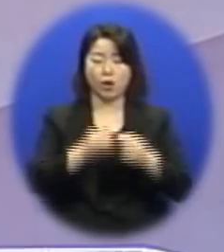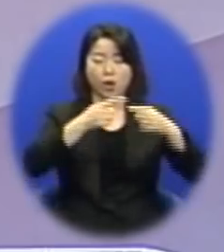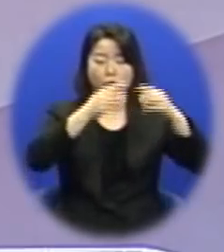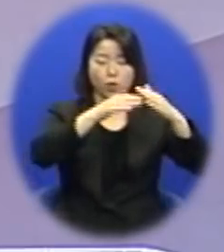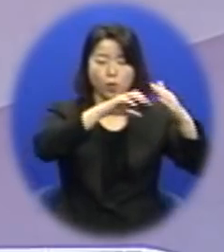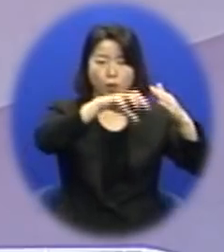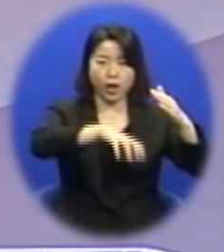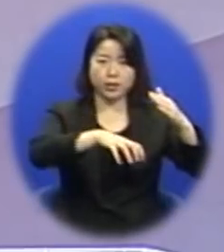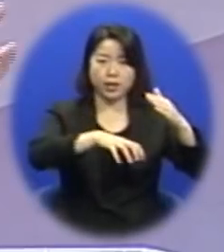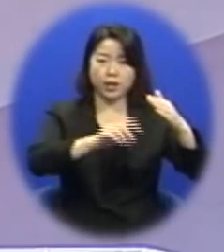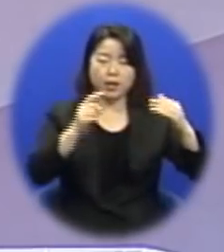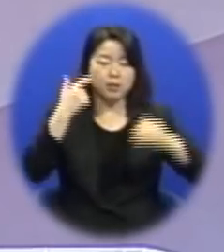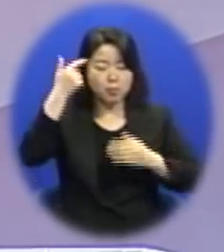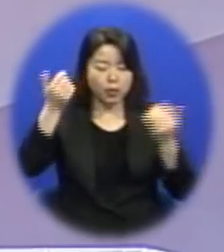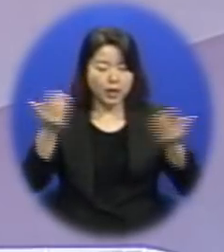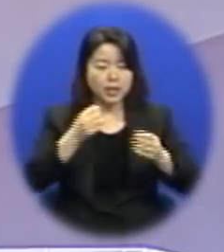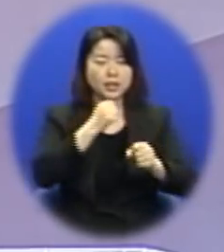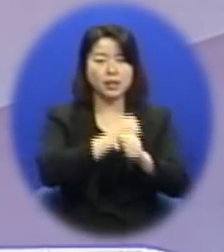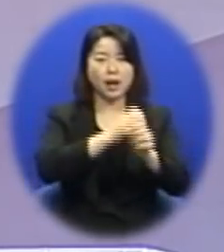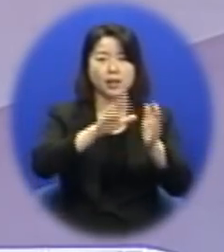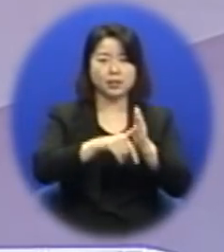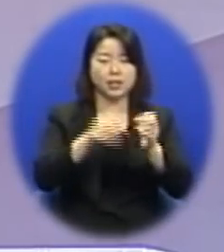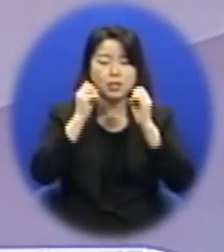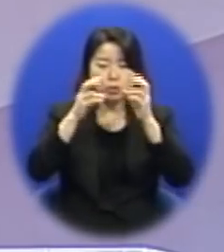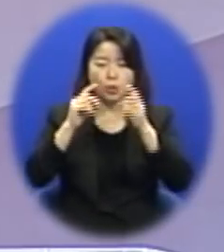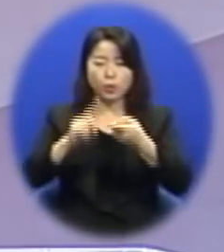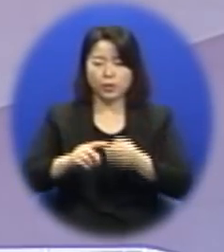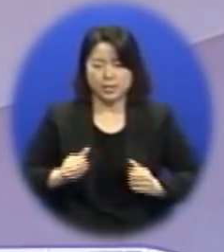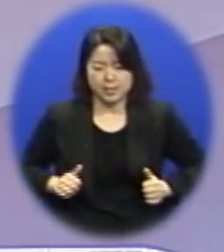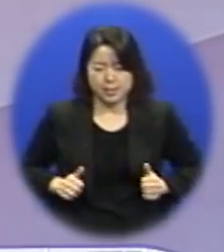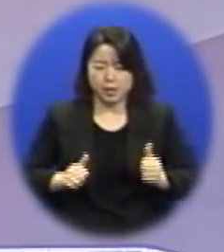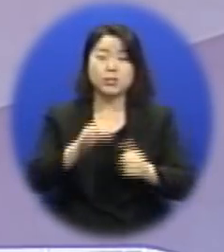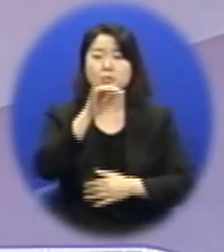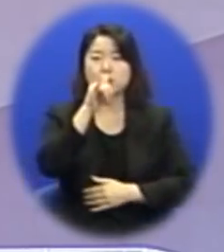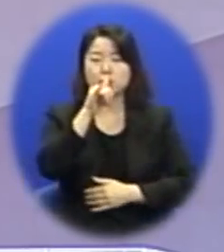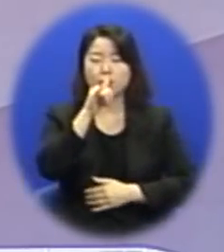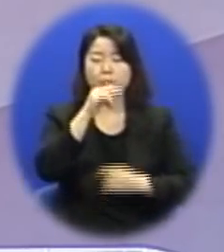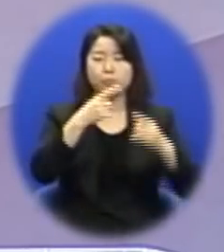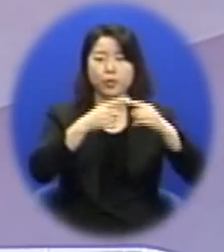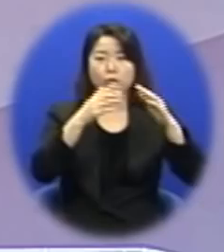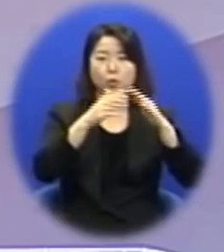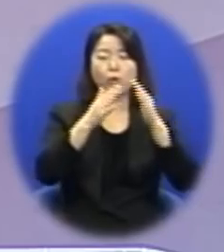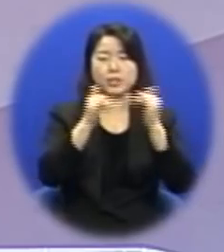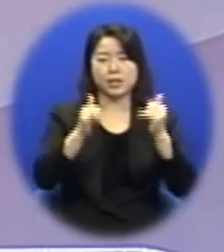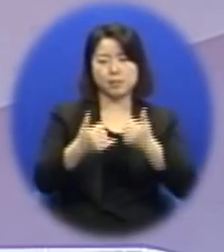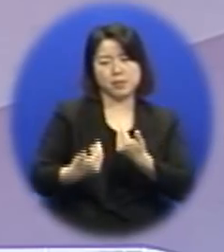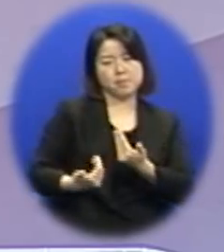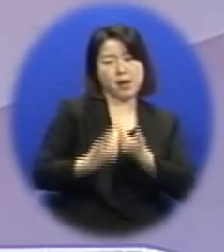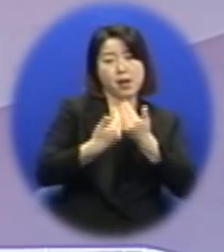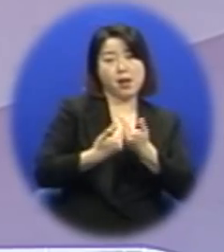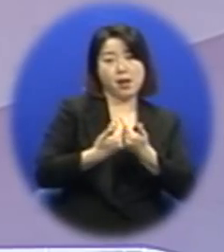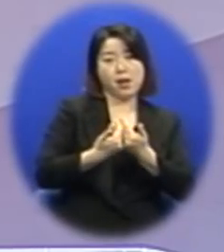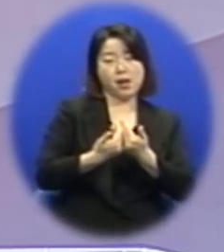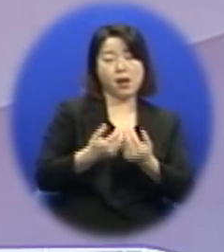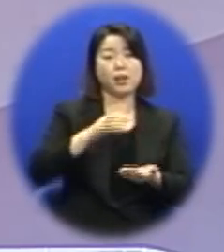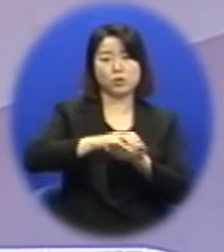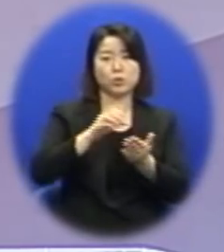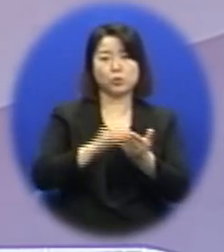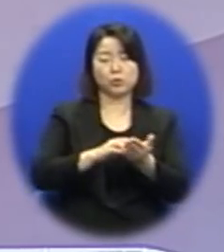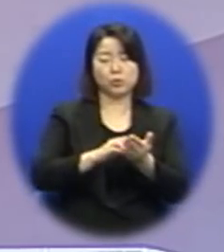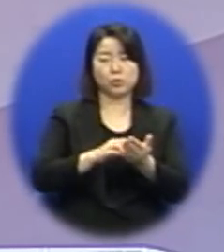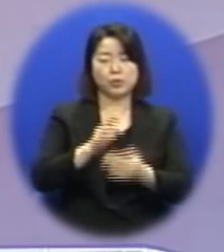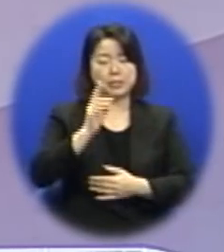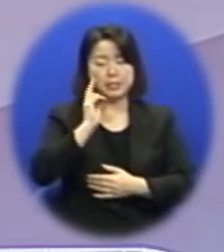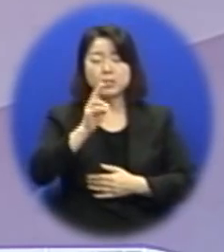어떻든지 선교를 열심히 했습니다 아 교인들이 반발할 정도로 너무 심하잖아